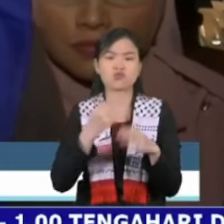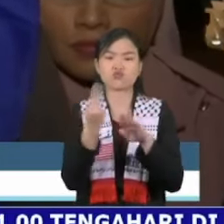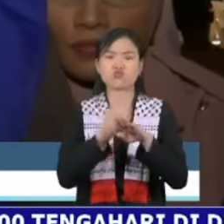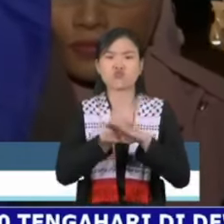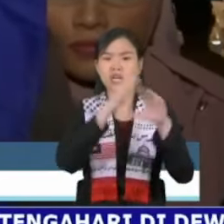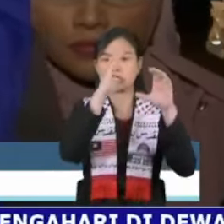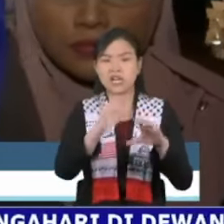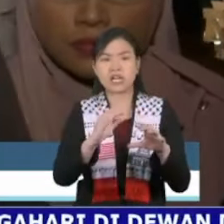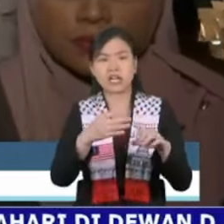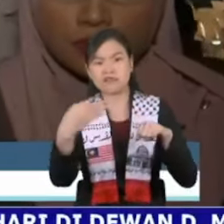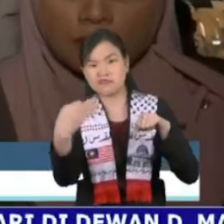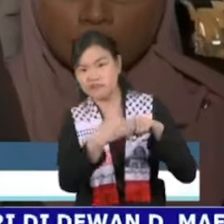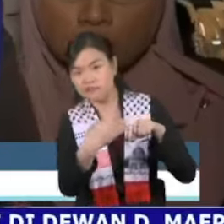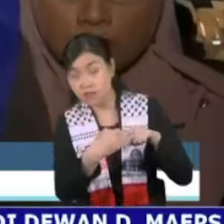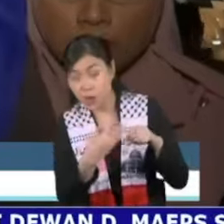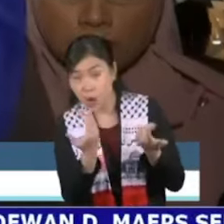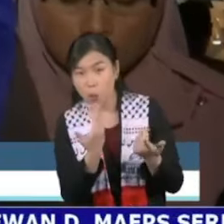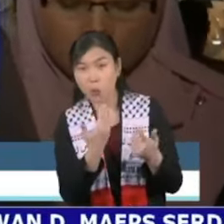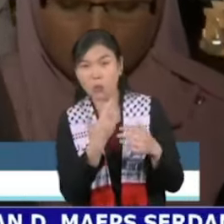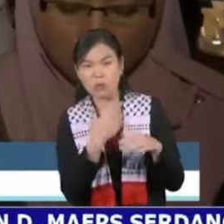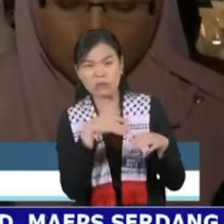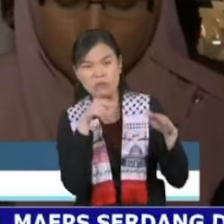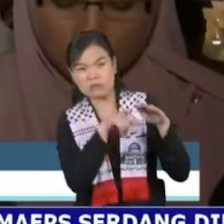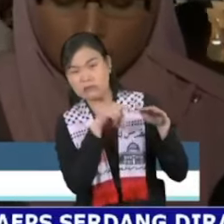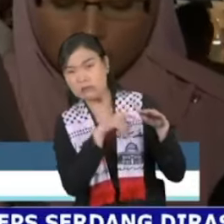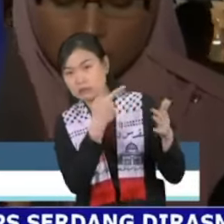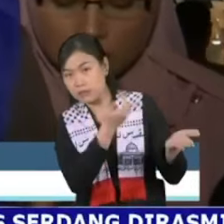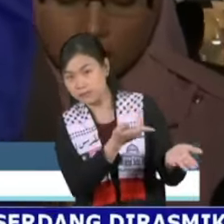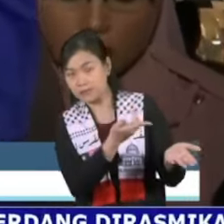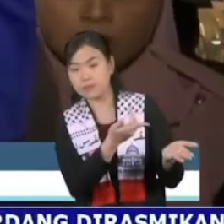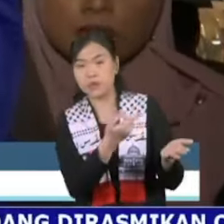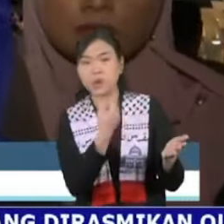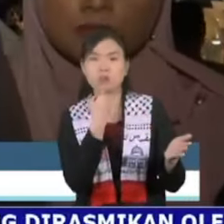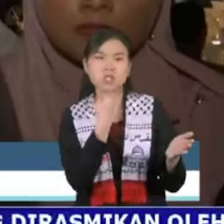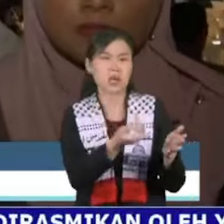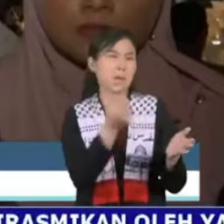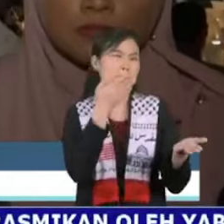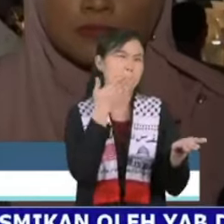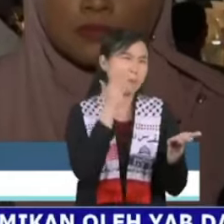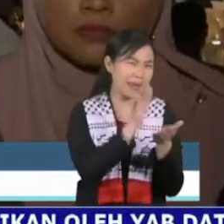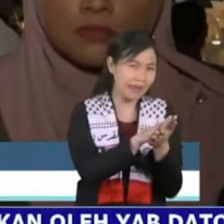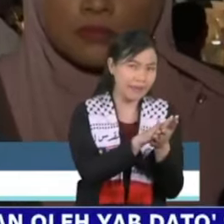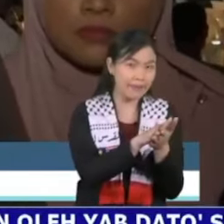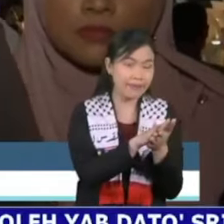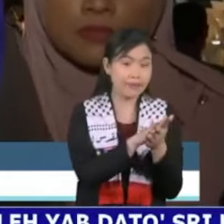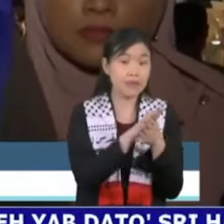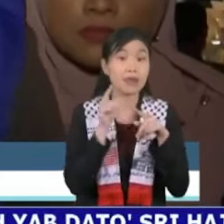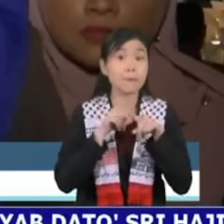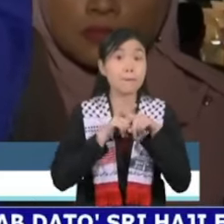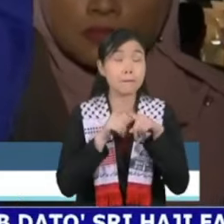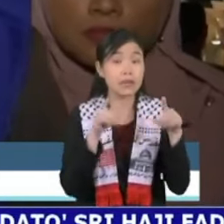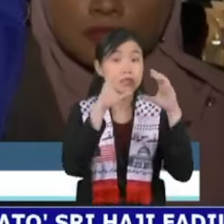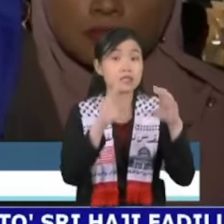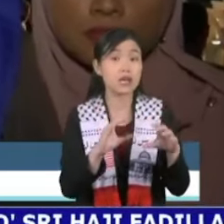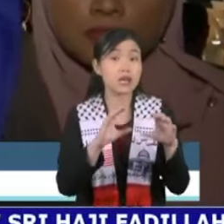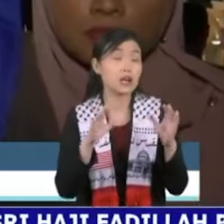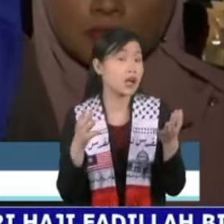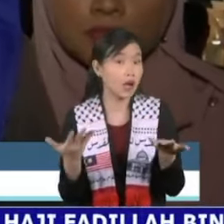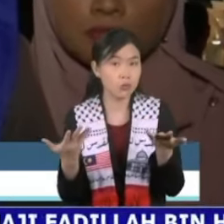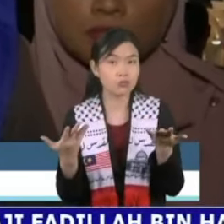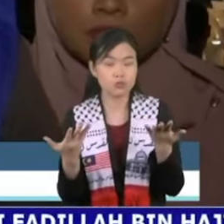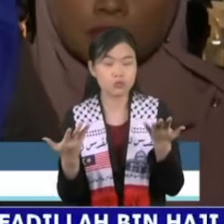menabur fitnah, ya, memaki amun, menceritakan keburukan. Pendekatan yang dibuat oleh